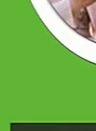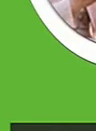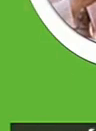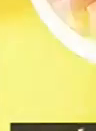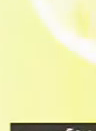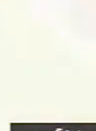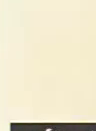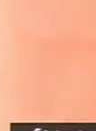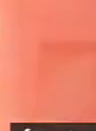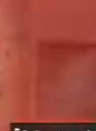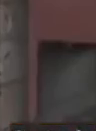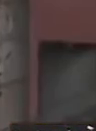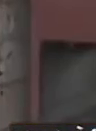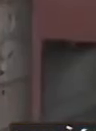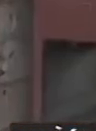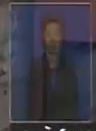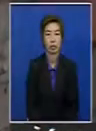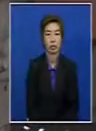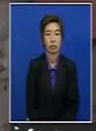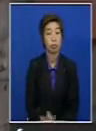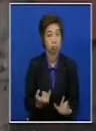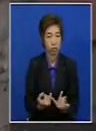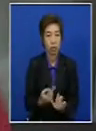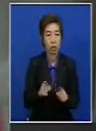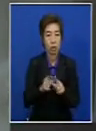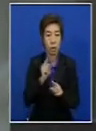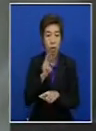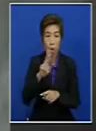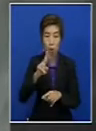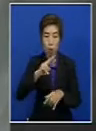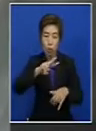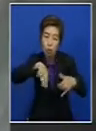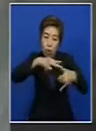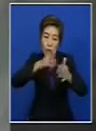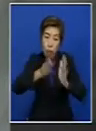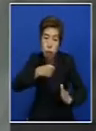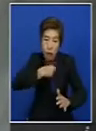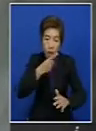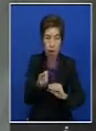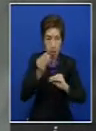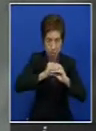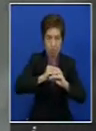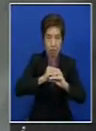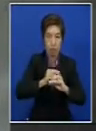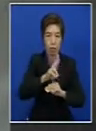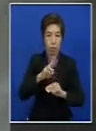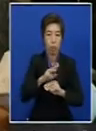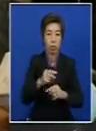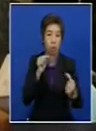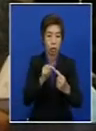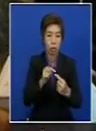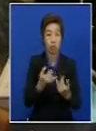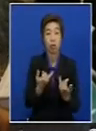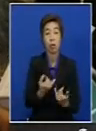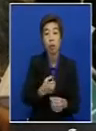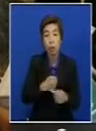ในปี 2550 จึงต้องเร่งพัฒนาระบบการดูแลที่เหมาะสม สำหรับผู้สูงอายุเนี่ยเราจะมีโ